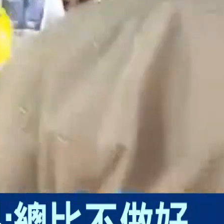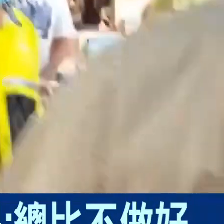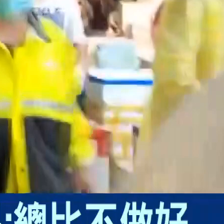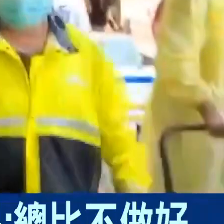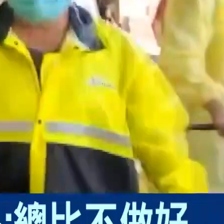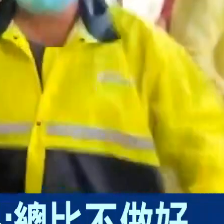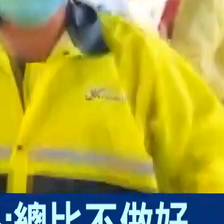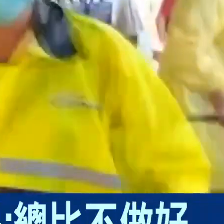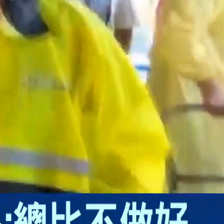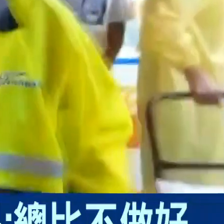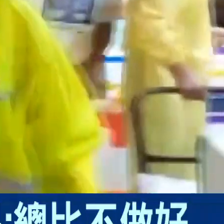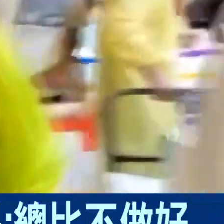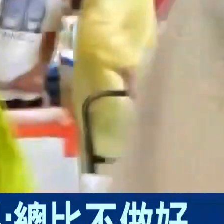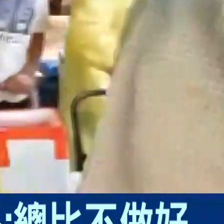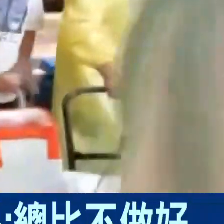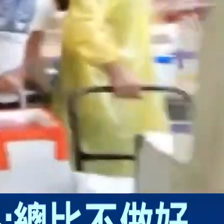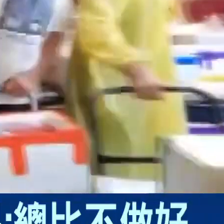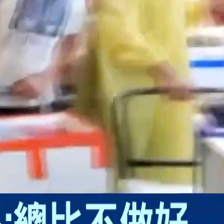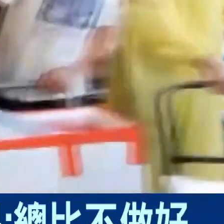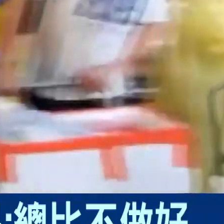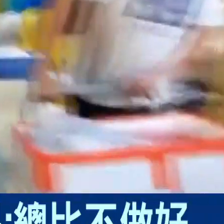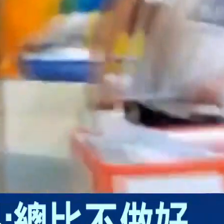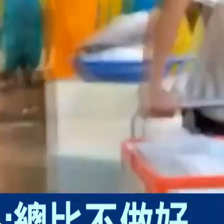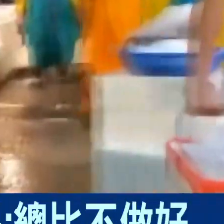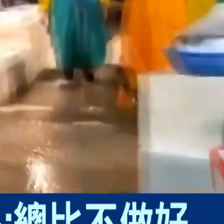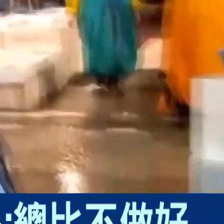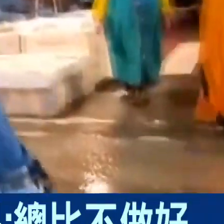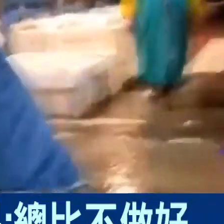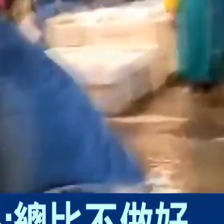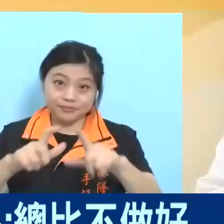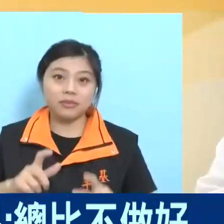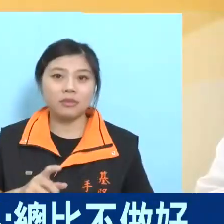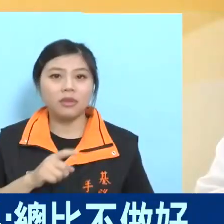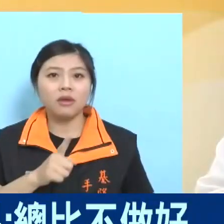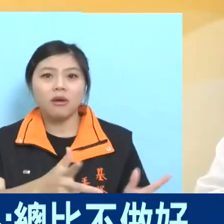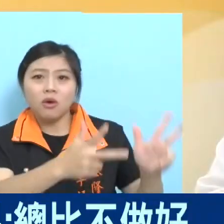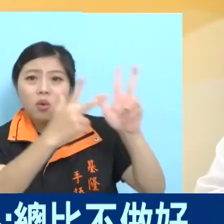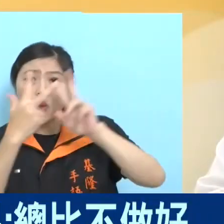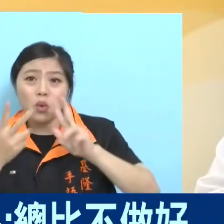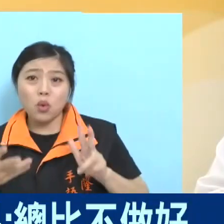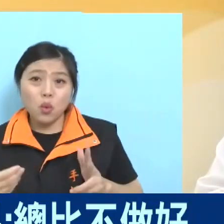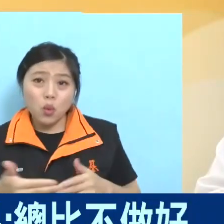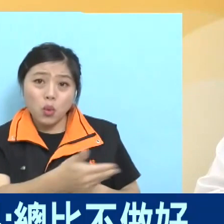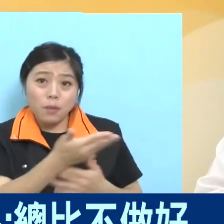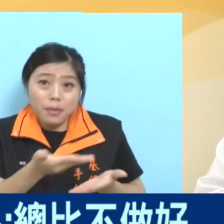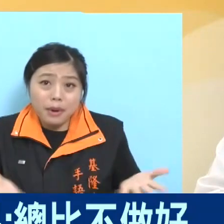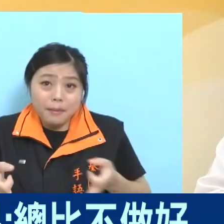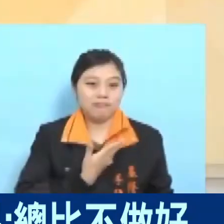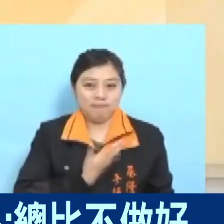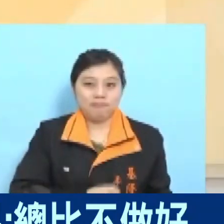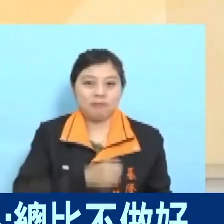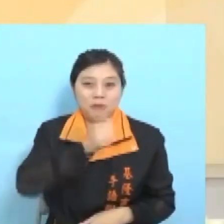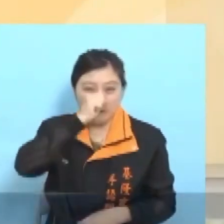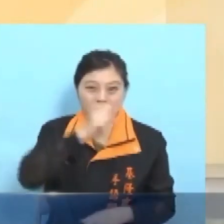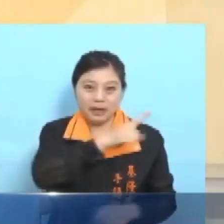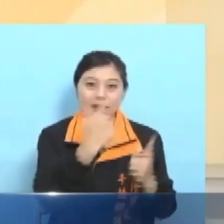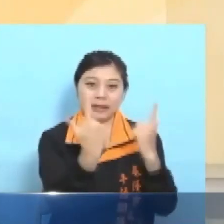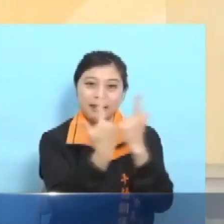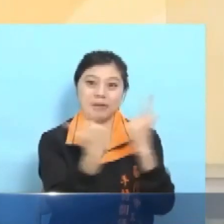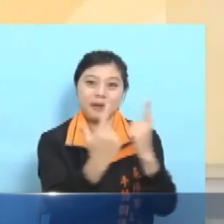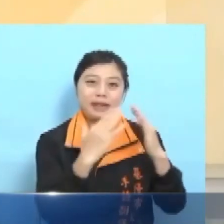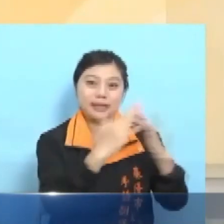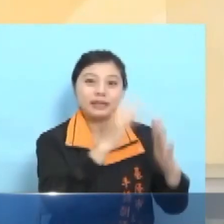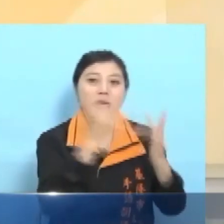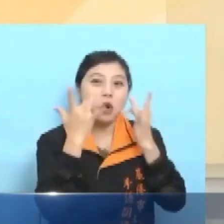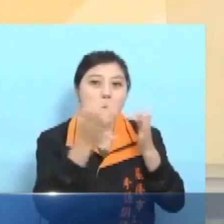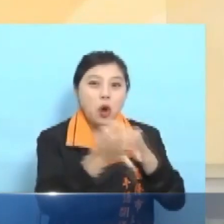多日终于跟进，杨发起身份证尾数分流，建市长林佑昌大赞总比不做好。 我很高兴